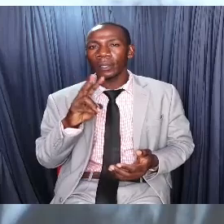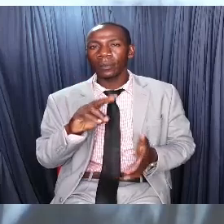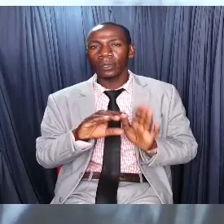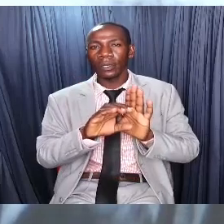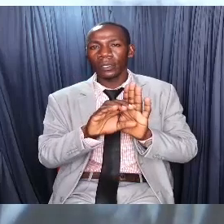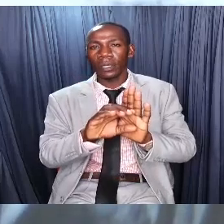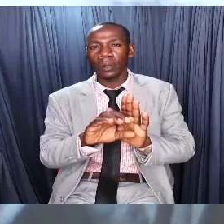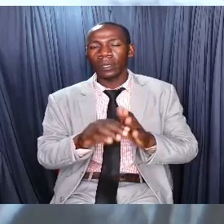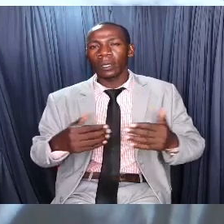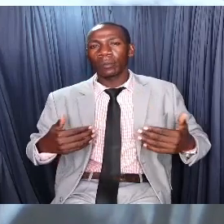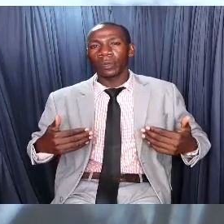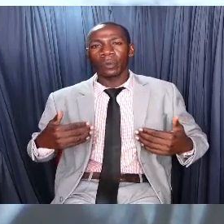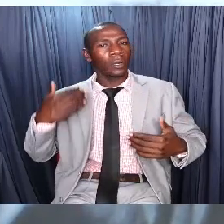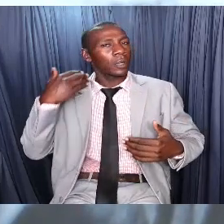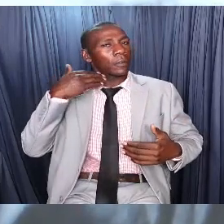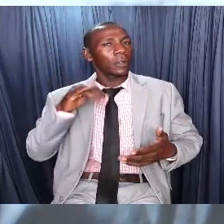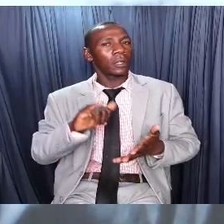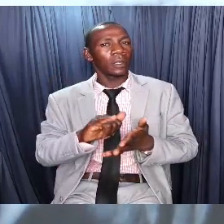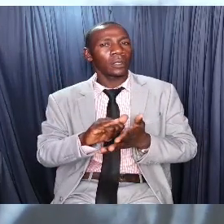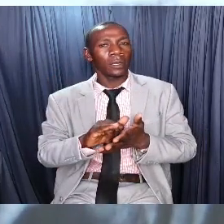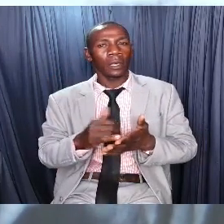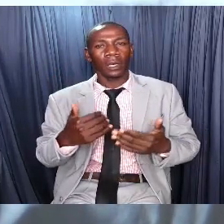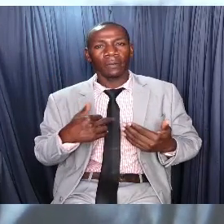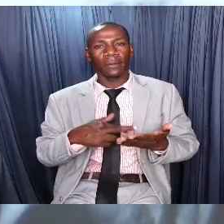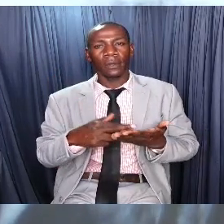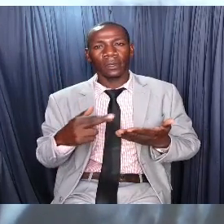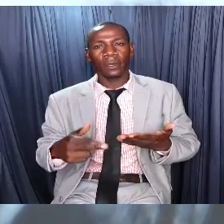huu watu waliojikinai ya kuwa wao ni wenye haki,